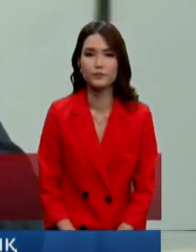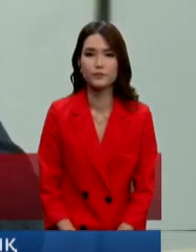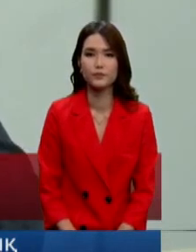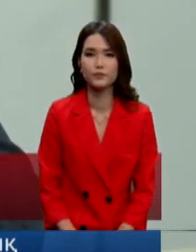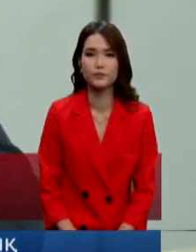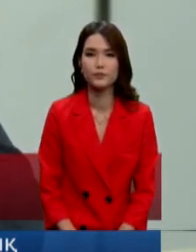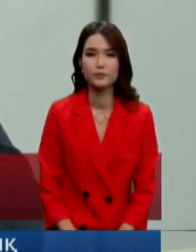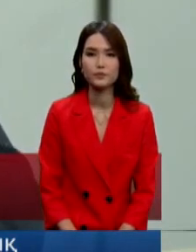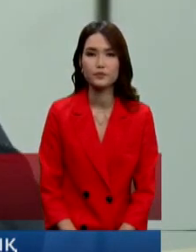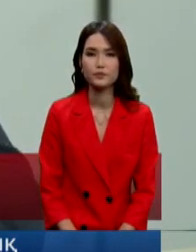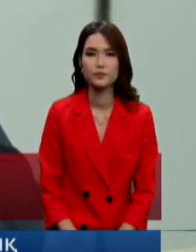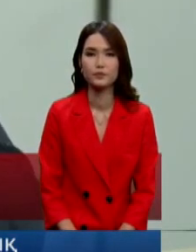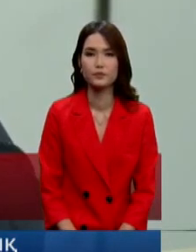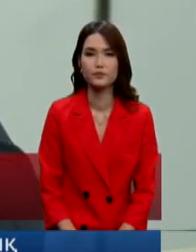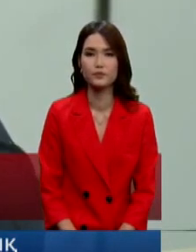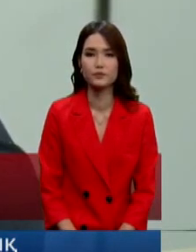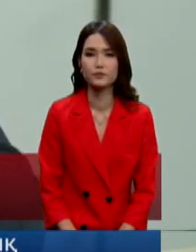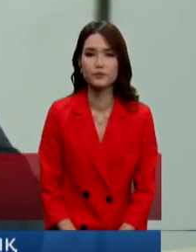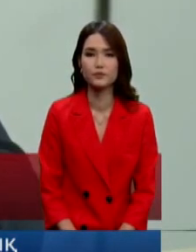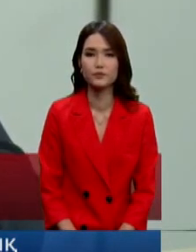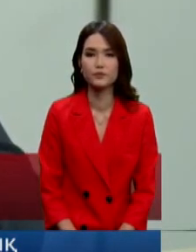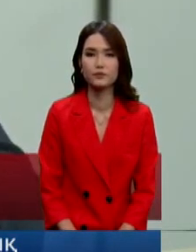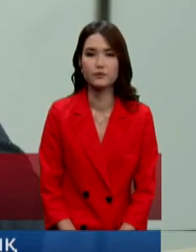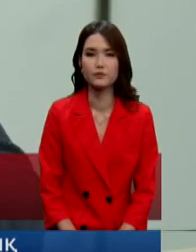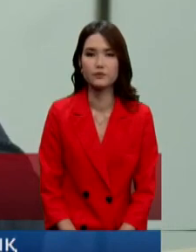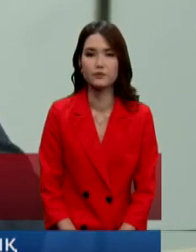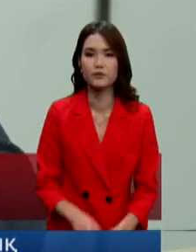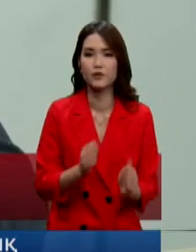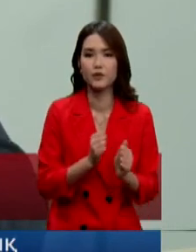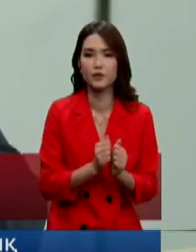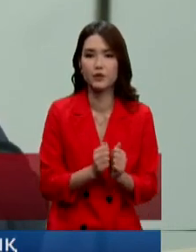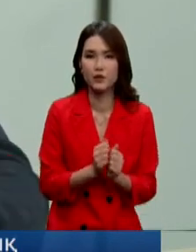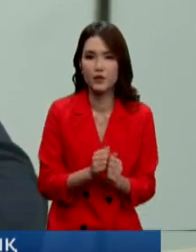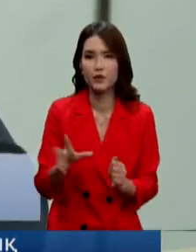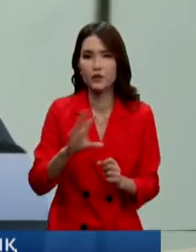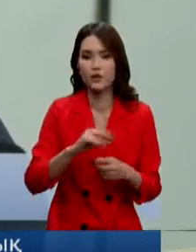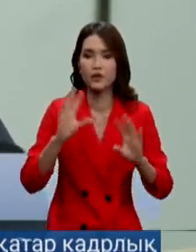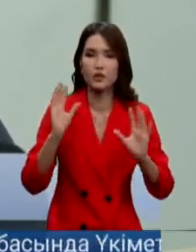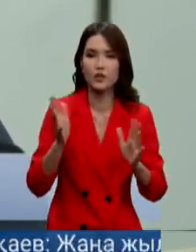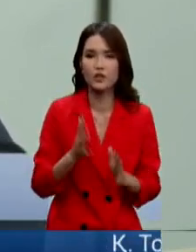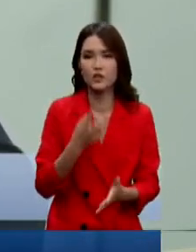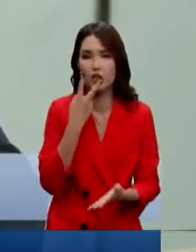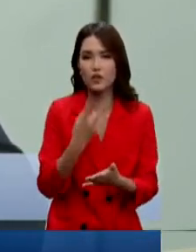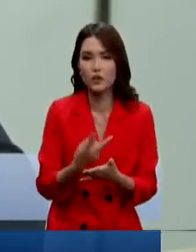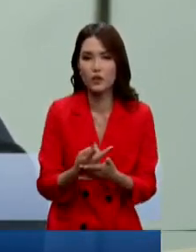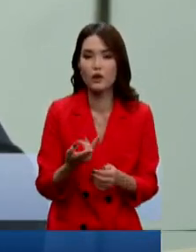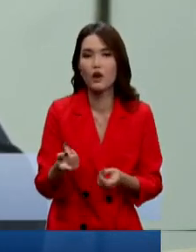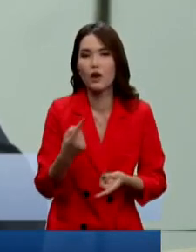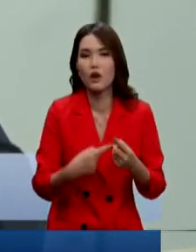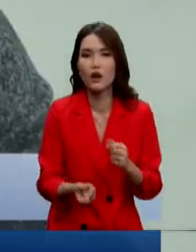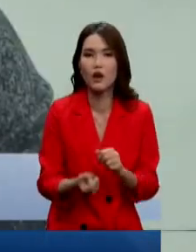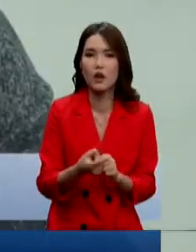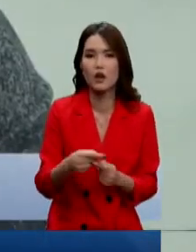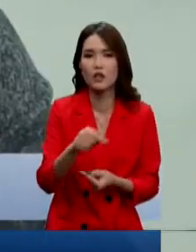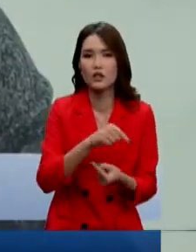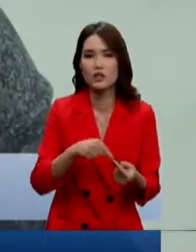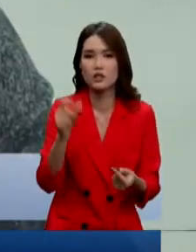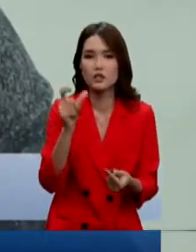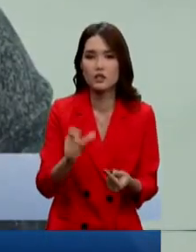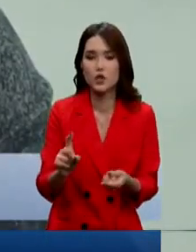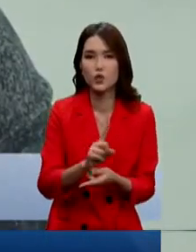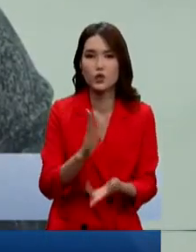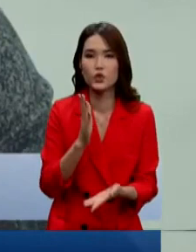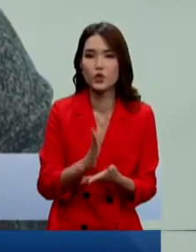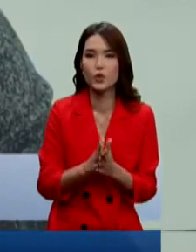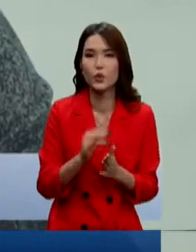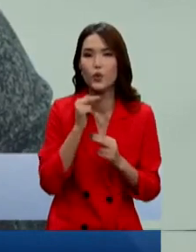От лица предпринимателя, чтобы оставили нам эти точки. Сауда нүктелері сол жерде қалса деп кәсіпкелер атынан өтініп сұраймыз.